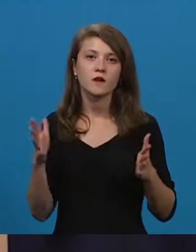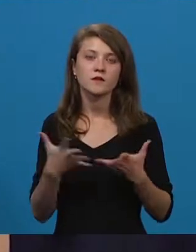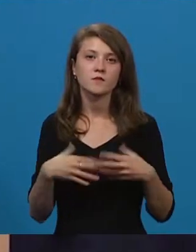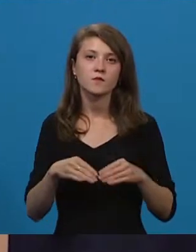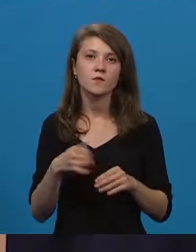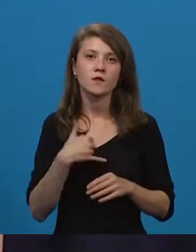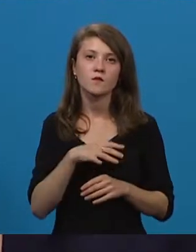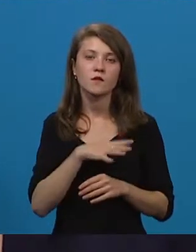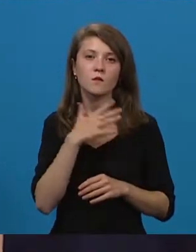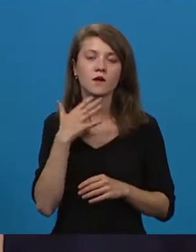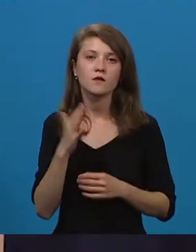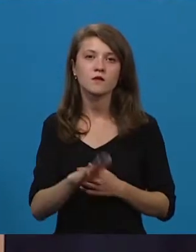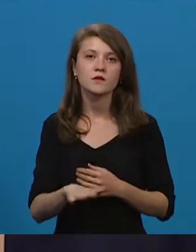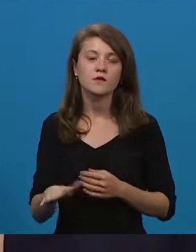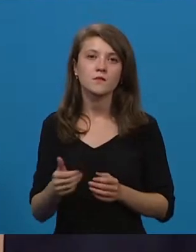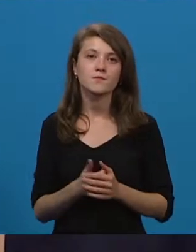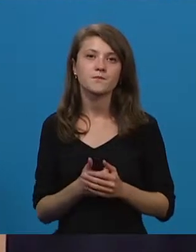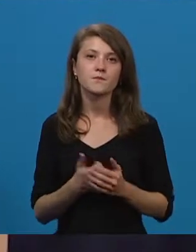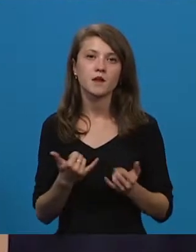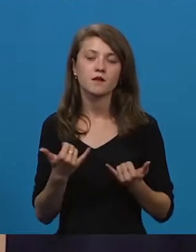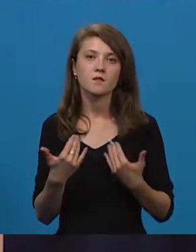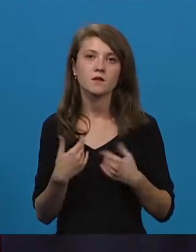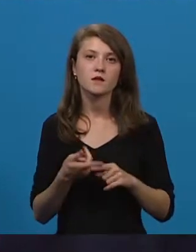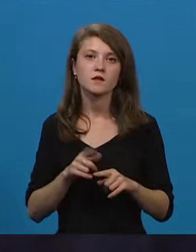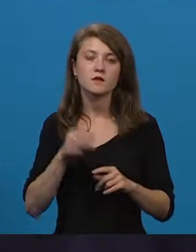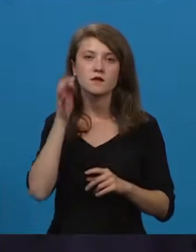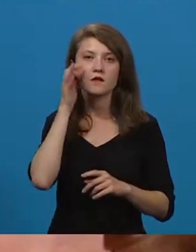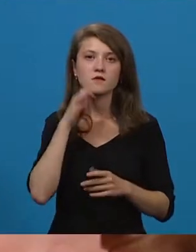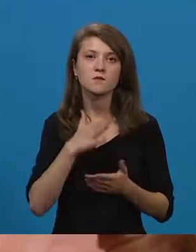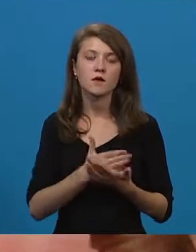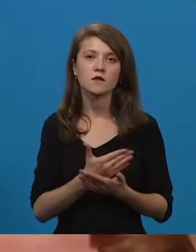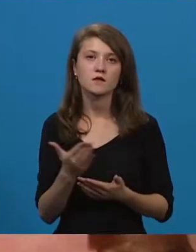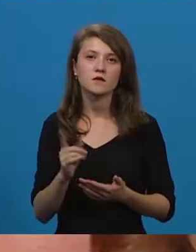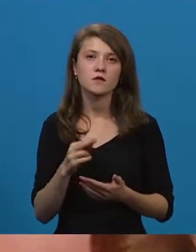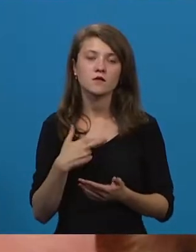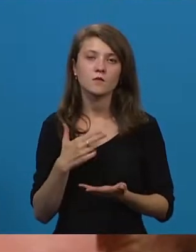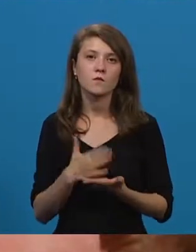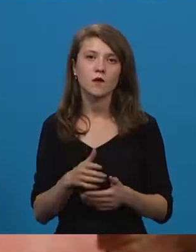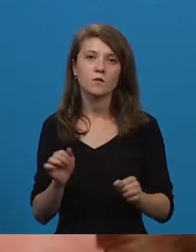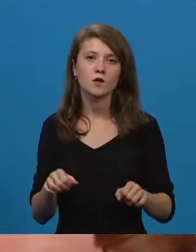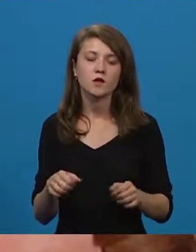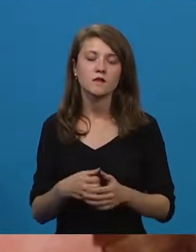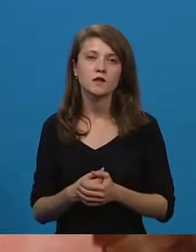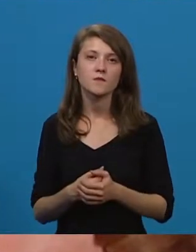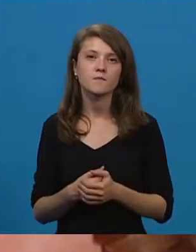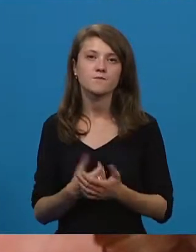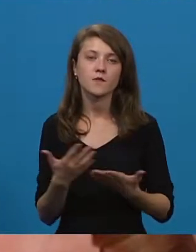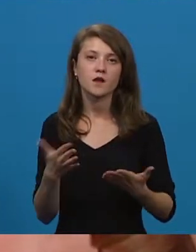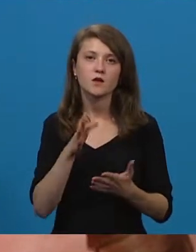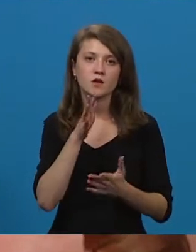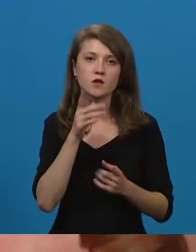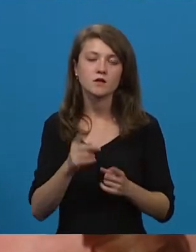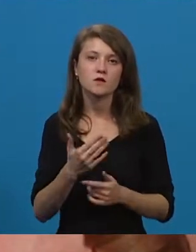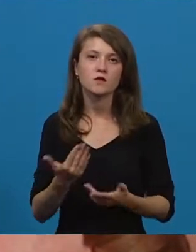мене було багато діток. І для мене це насолода мати їх, що я маю можливість якийсь час